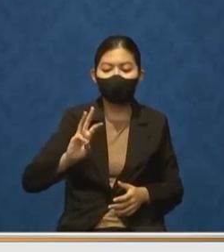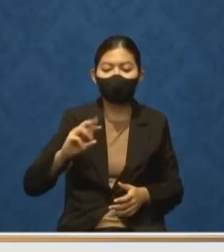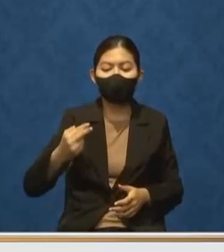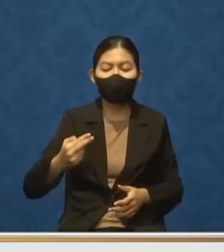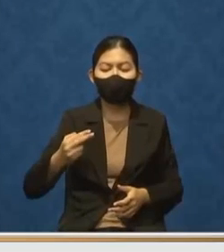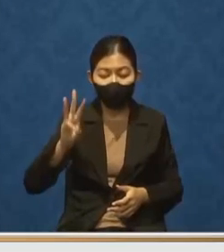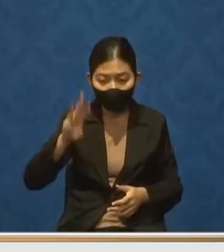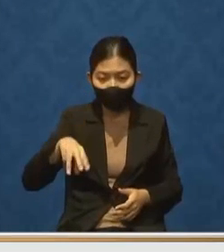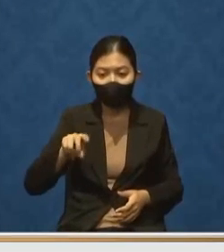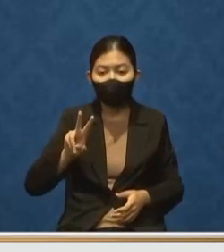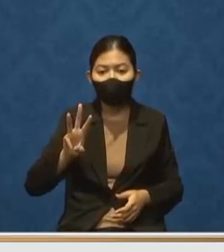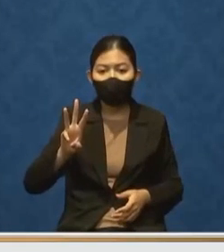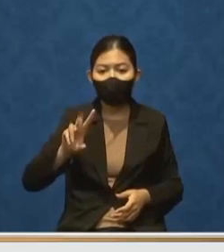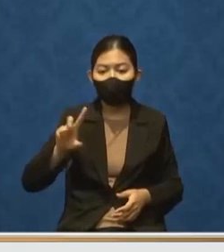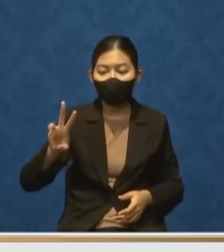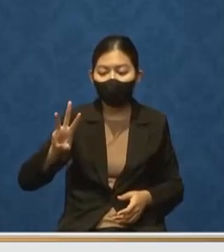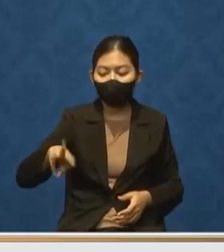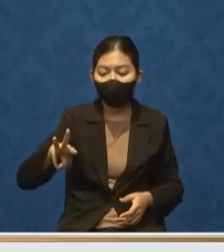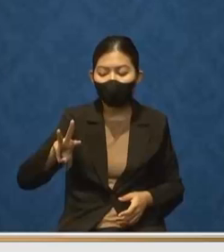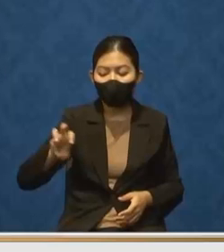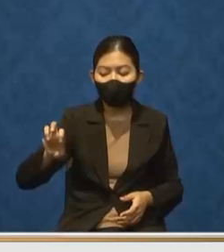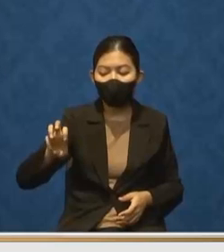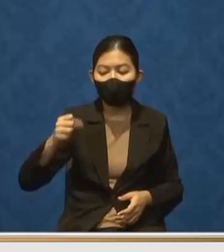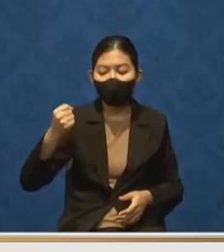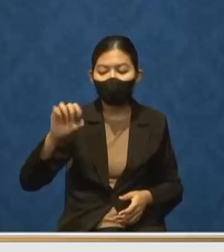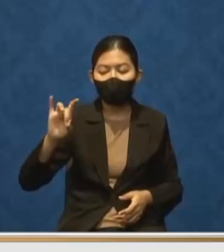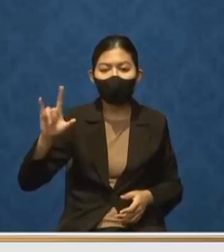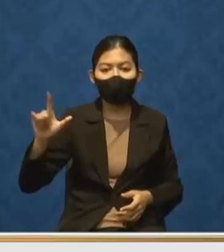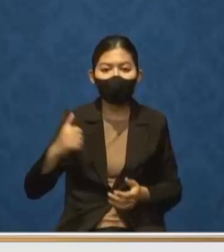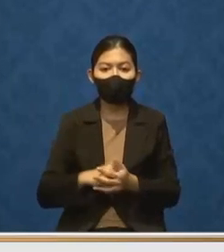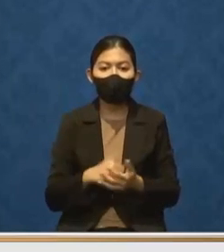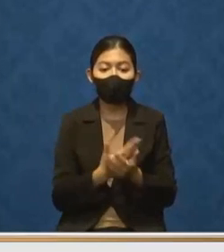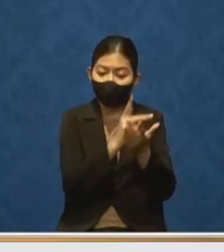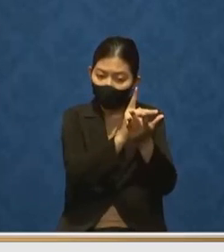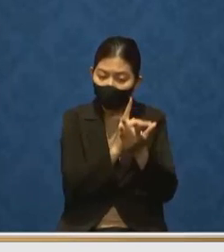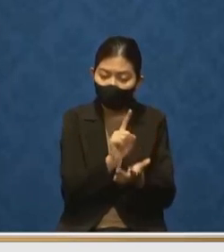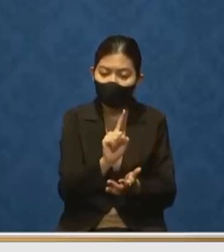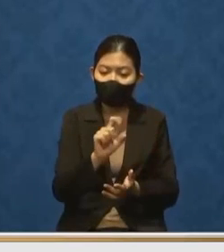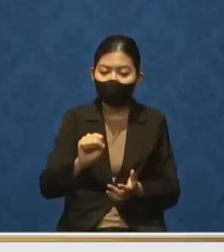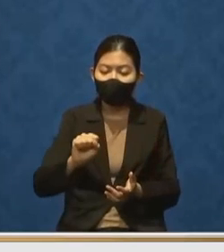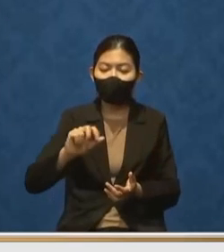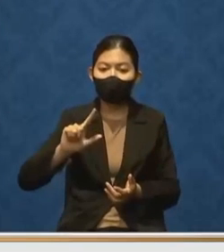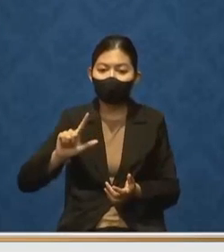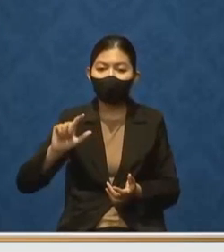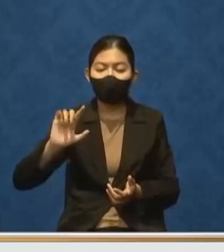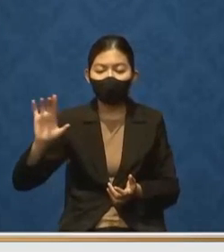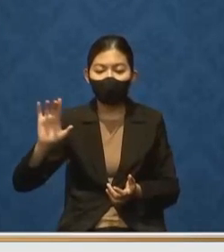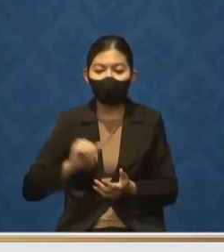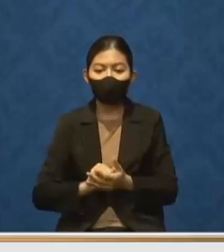36,618 ล้านบาทเพื่อชำระคืนต้นเงินกู้จำนวน 100,000 ล้านบาทดอกเบี้ยและค่าธรรมเนียมจำนวน